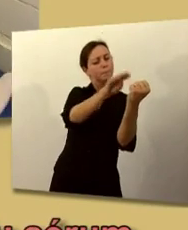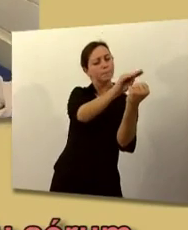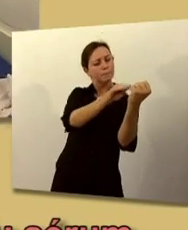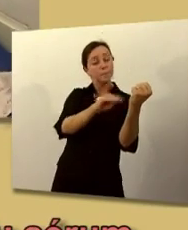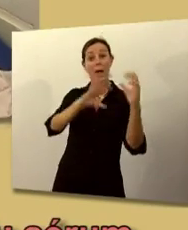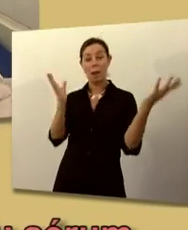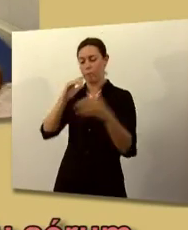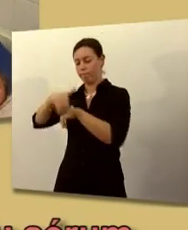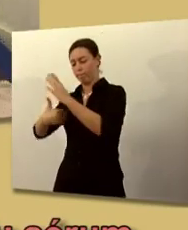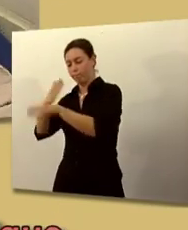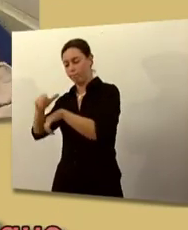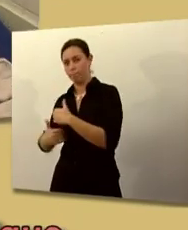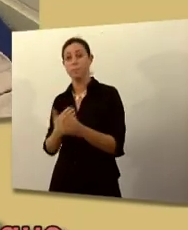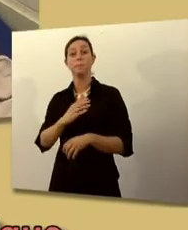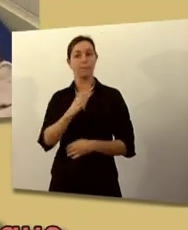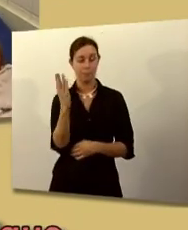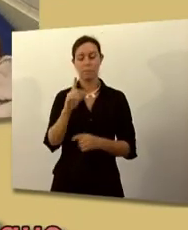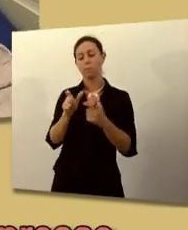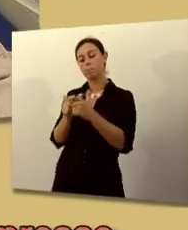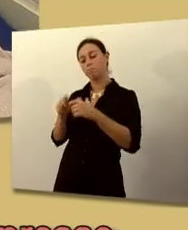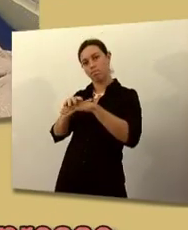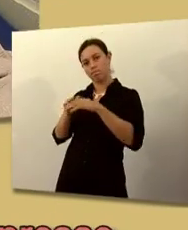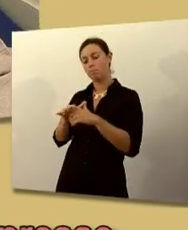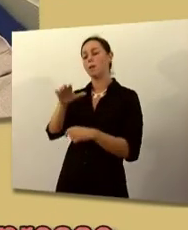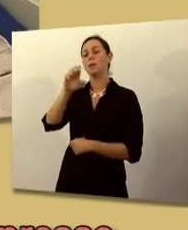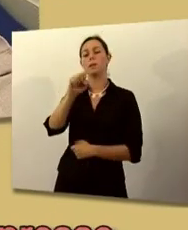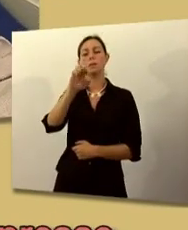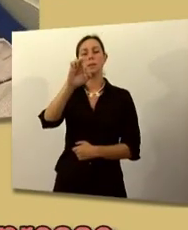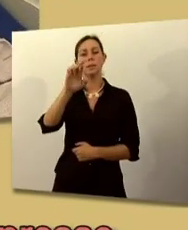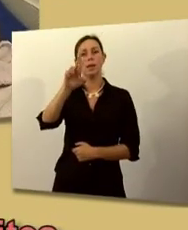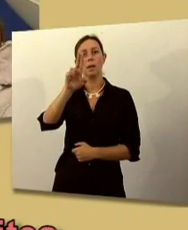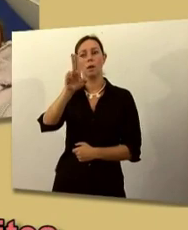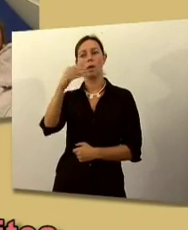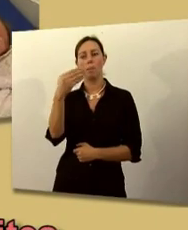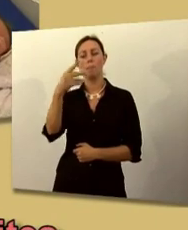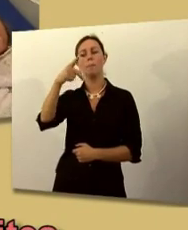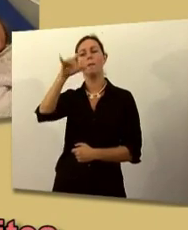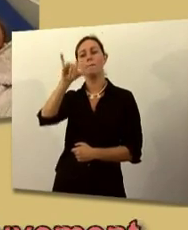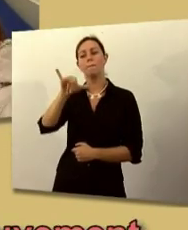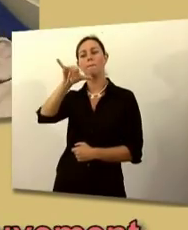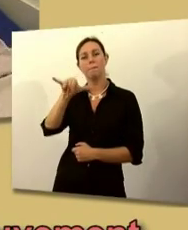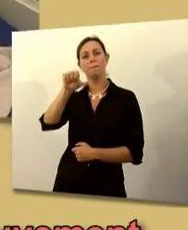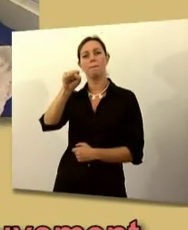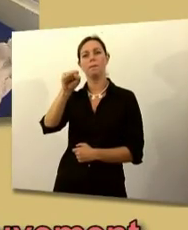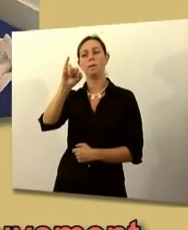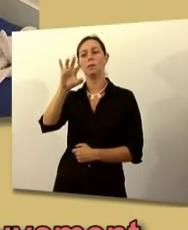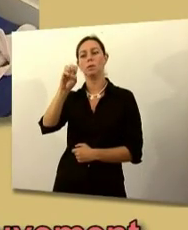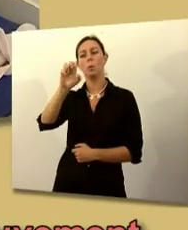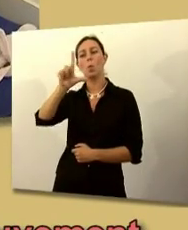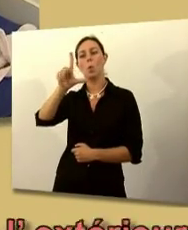mettez du sérum Phi sur votre compresse, pardon. Voilà. Et vous faites toujours ce